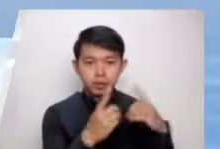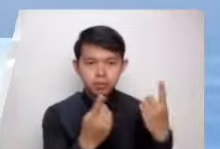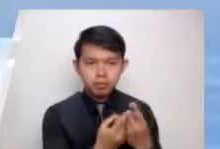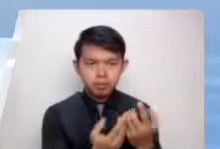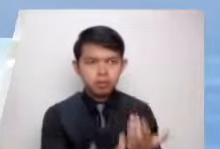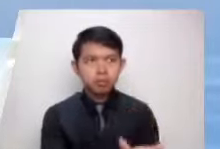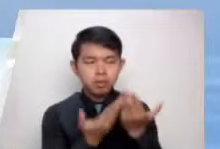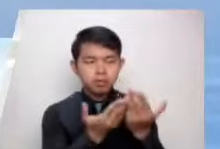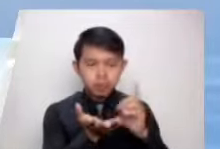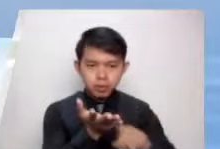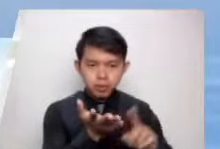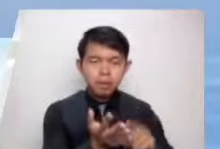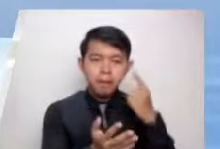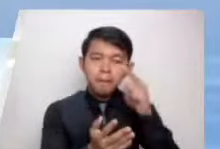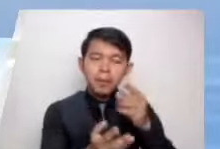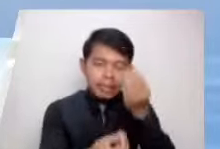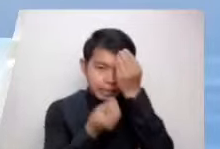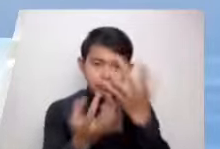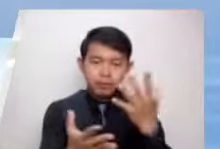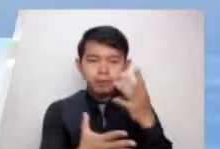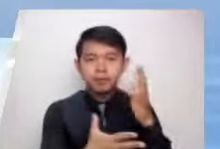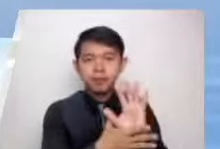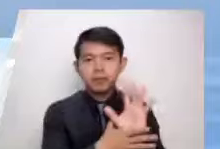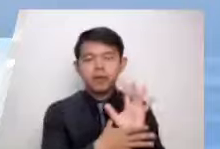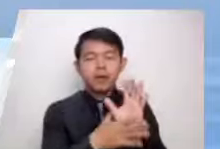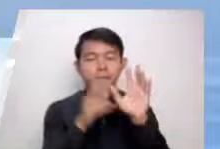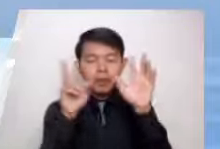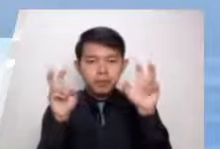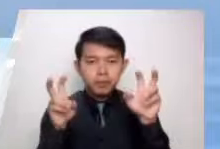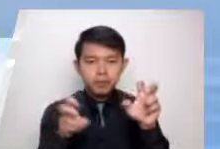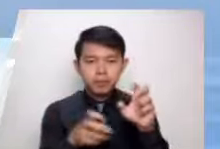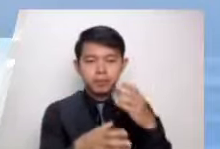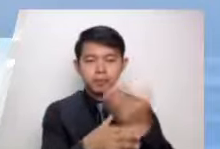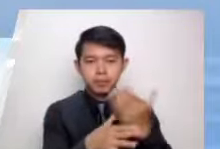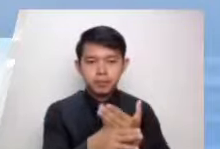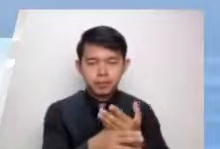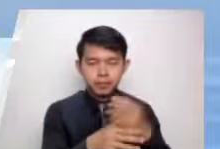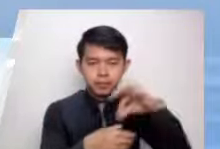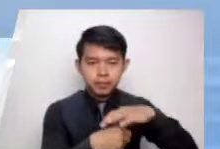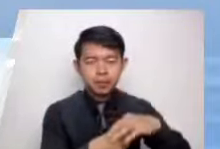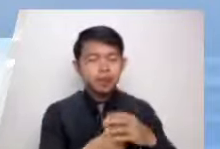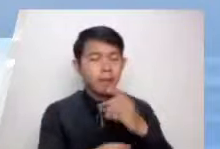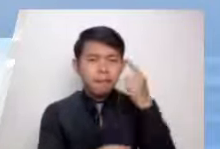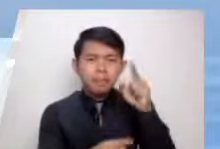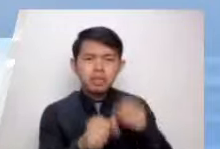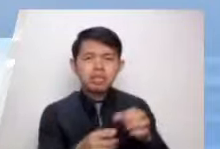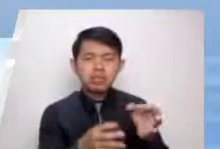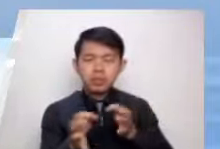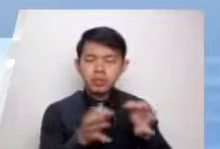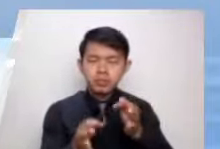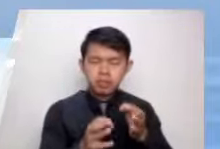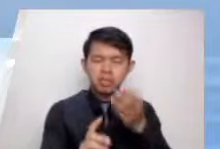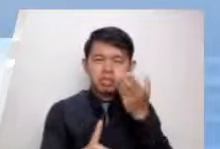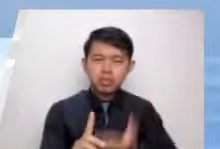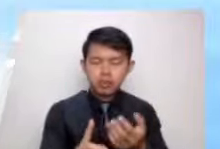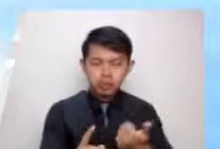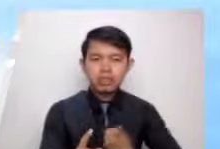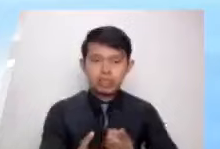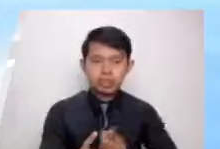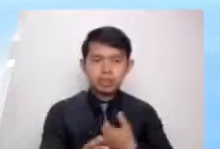upang ipadeklara silang mga nuisance candidates and therefore magkakaroon sila ng pagkakataon ipaliwanag ang mga sarili nila. So pati pala